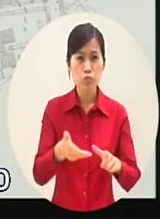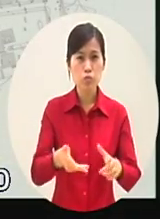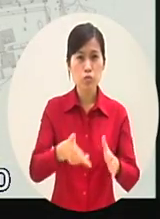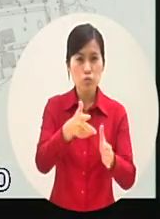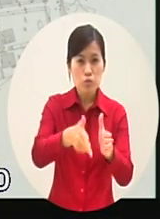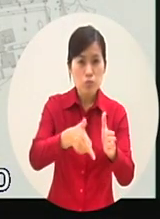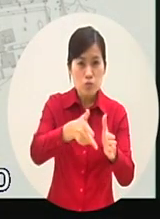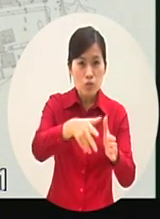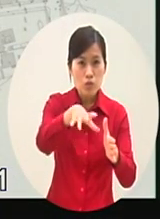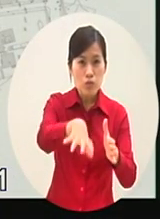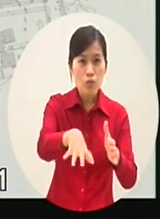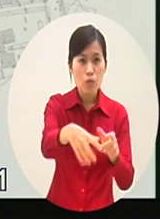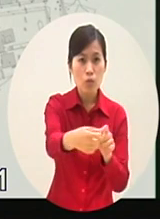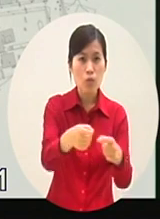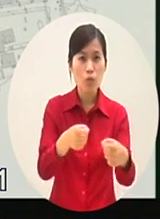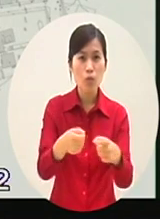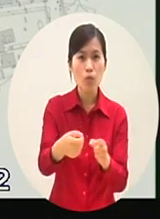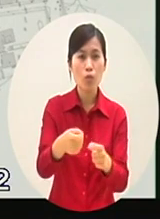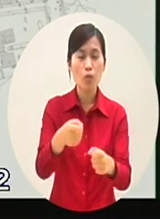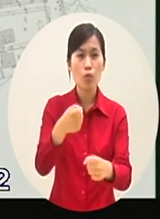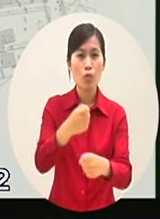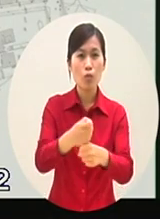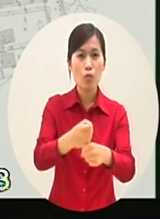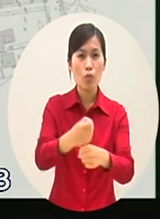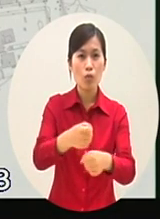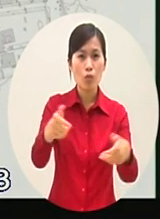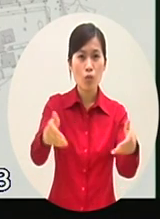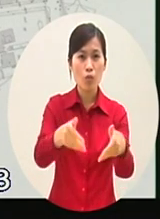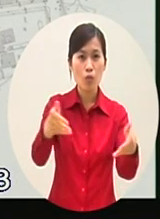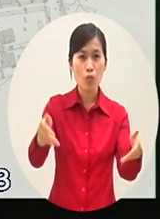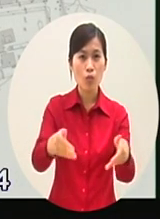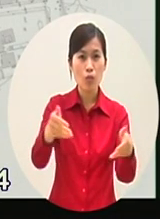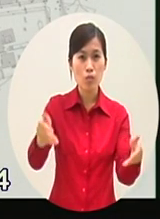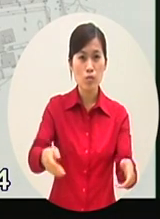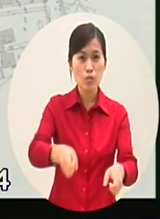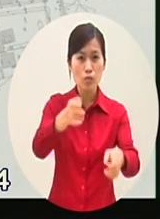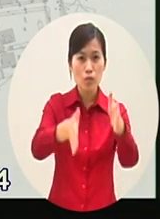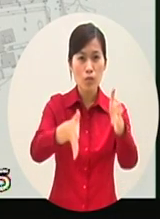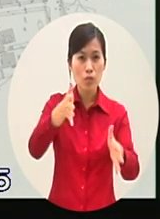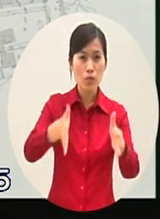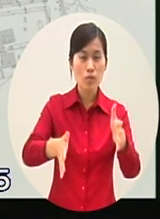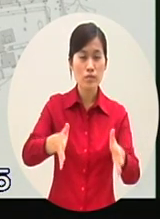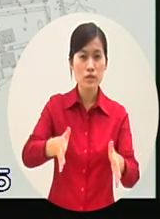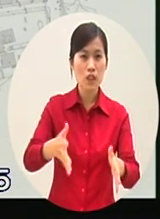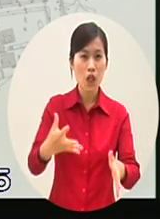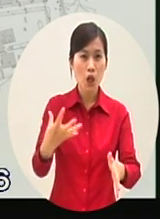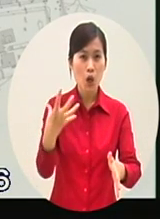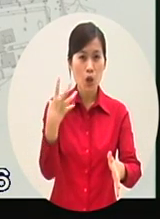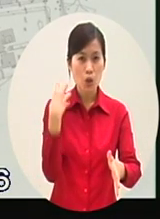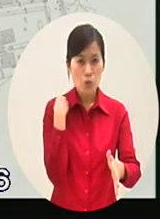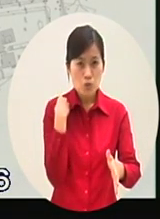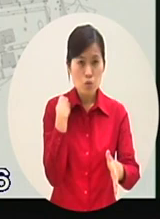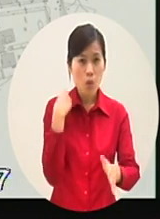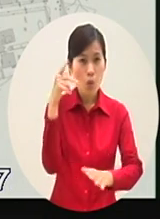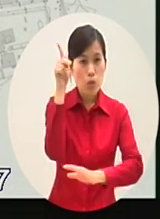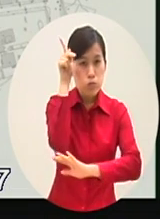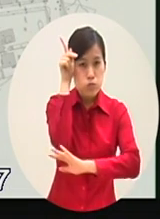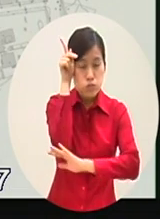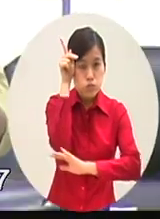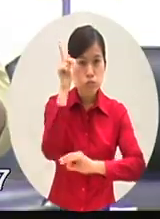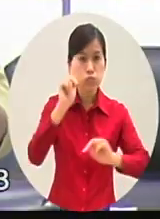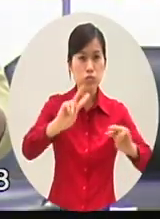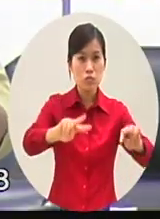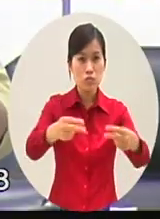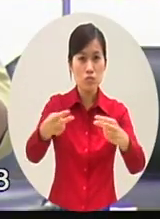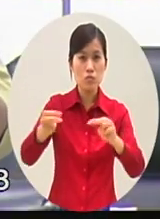在进行中的一些工程哈，例如我们的有一些那个旧的宿舍改建。好，因为它这个它